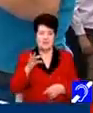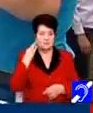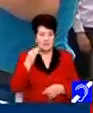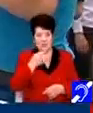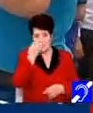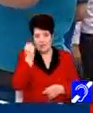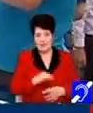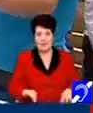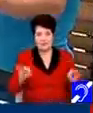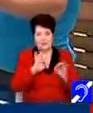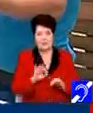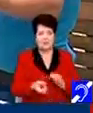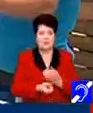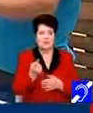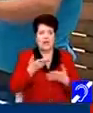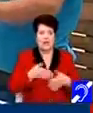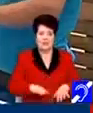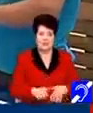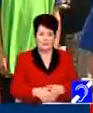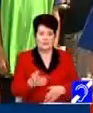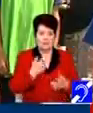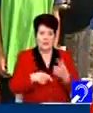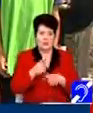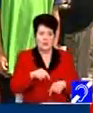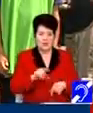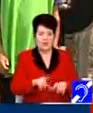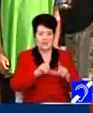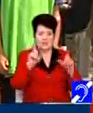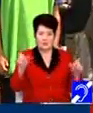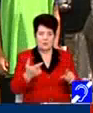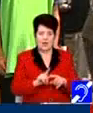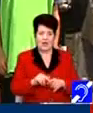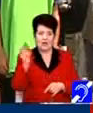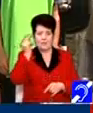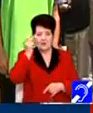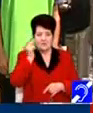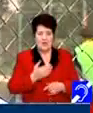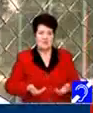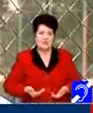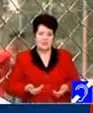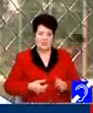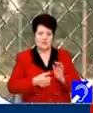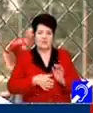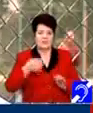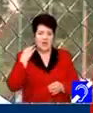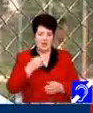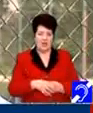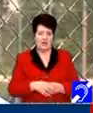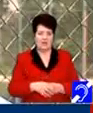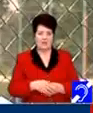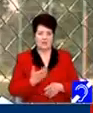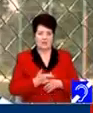Niciodată nu a uitat însă de locul unde a crescut. Mă întorc înapoi în instituția în care am absolvit și am trăit 6 ani. Mă simt